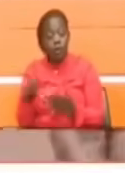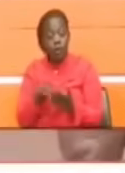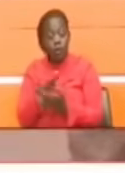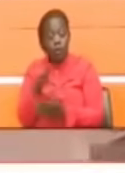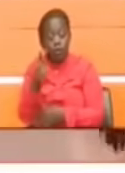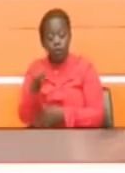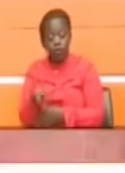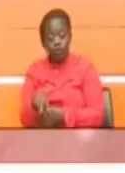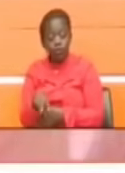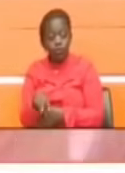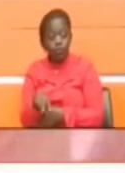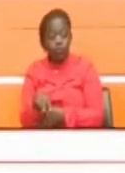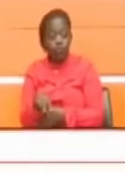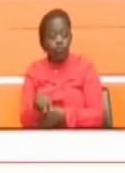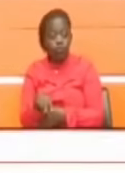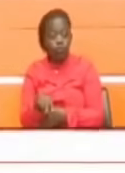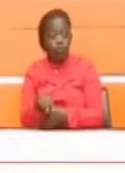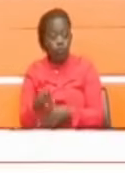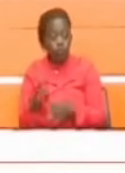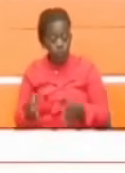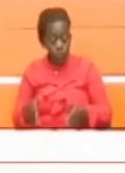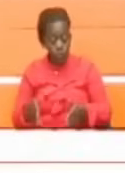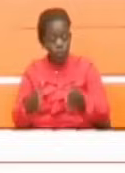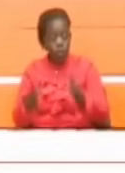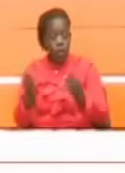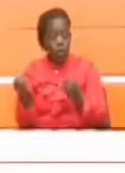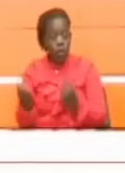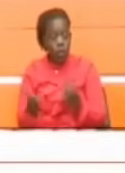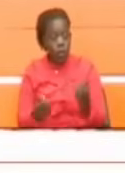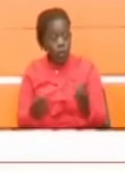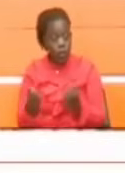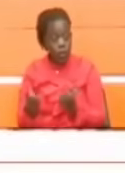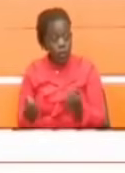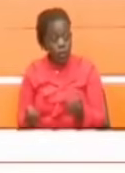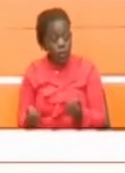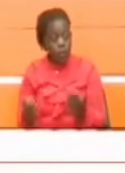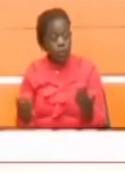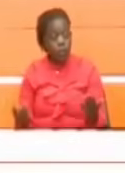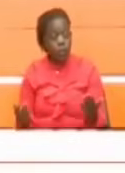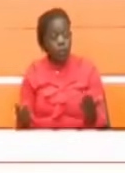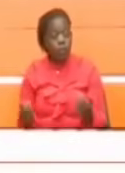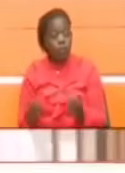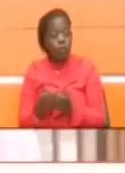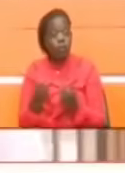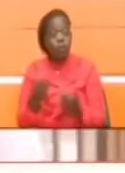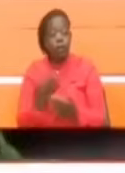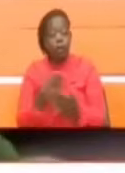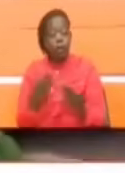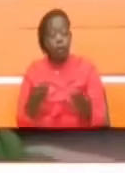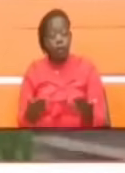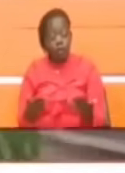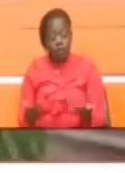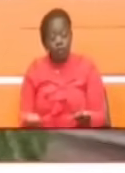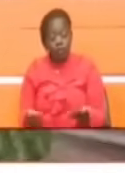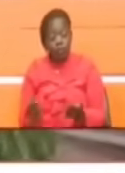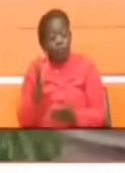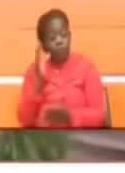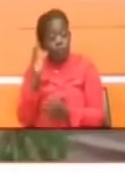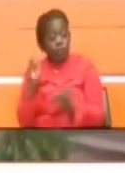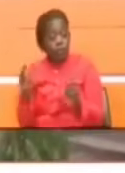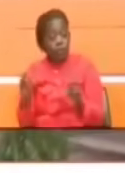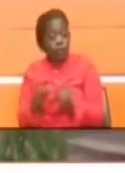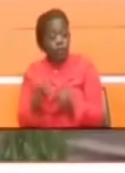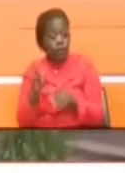n'ejjoogo ebibakolebwako. Teeka ku mulyango emmotoka n'efuluma ng'egenda na jirinya ate tebalina emputu tebawulira. Bagamba nti kati